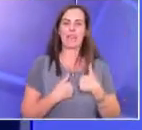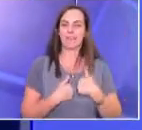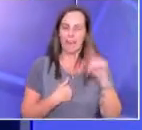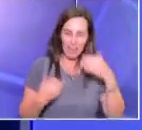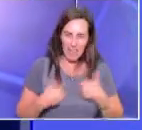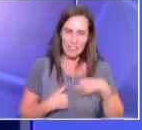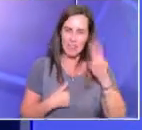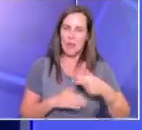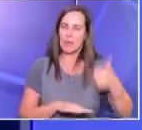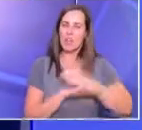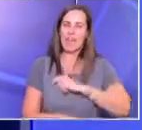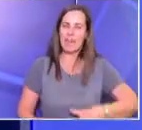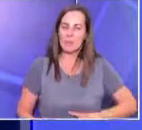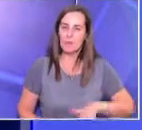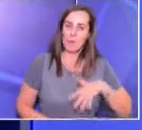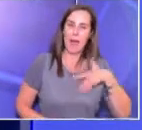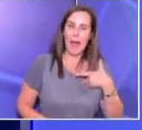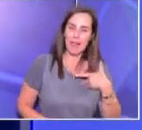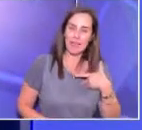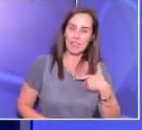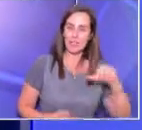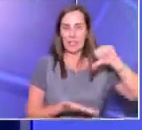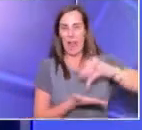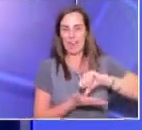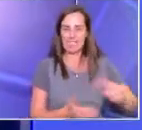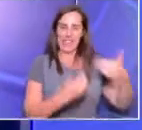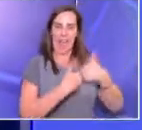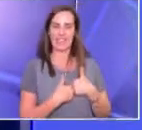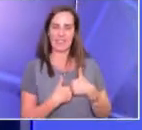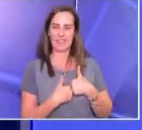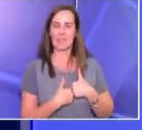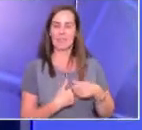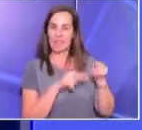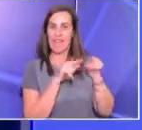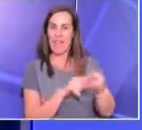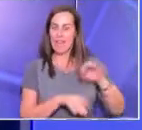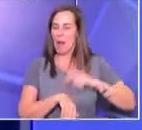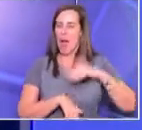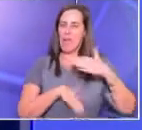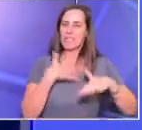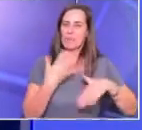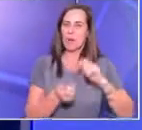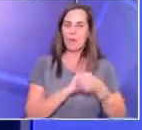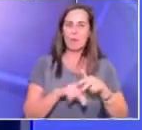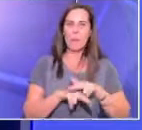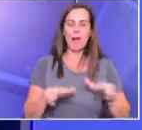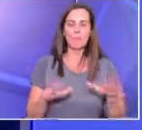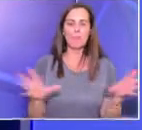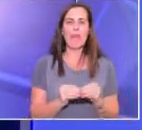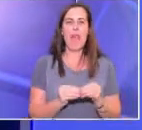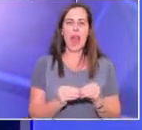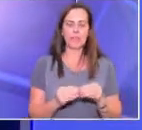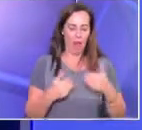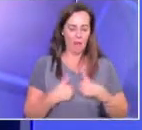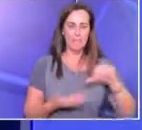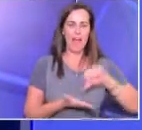אבל אצלנו יש גם ראשי עירייה שחשים שהעיר זה אני. הם עם הזמן עוברים למצב של זהות מוחלטת בינם